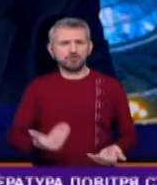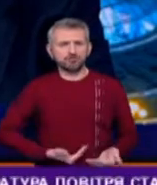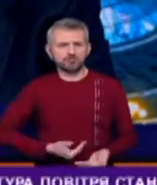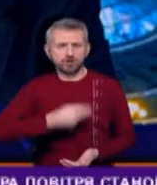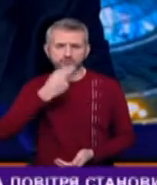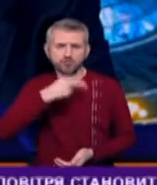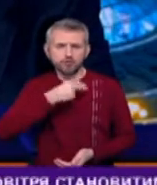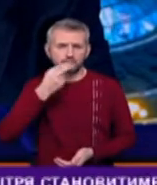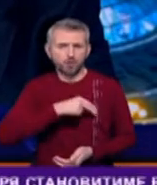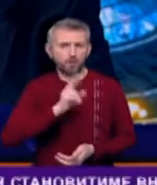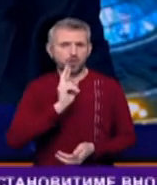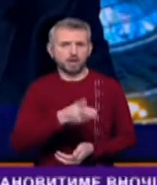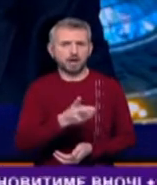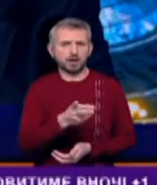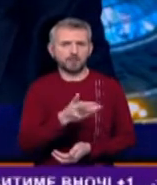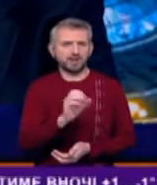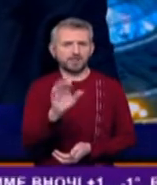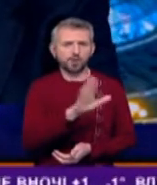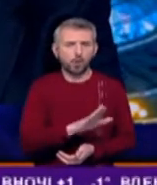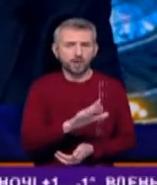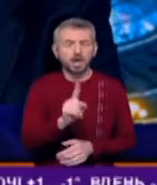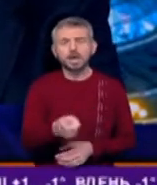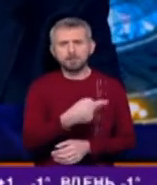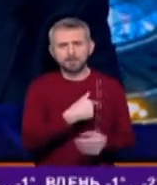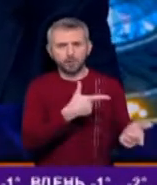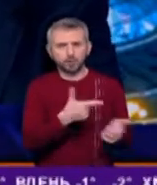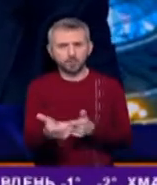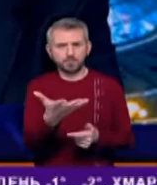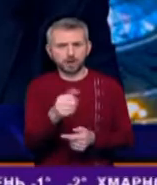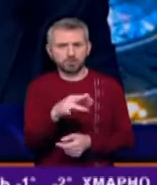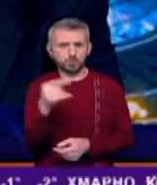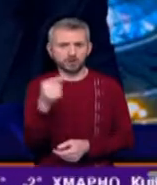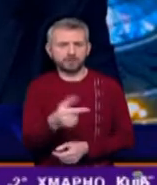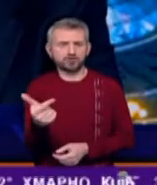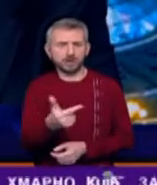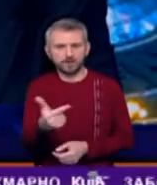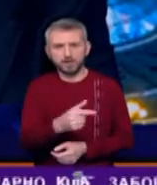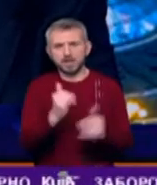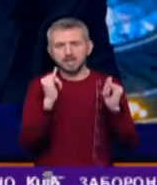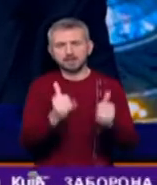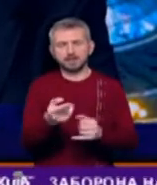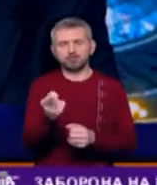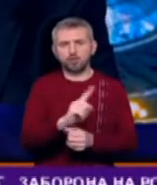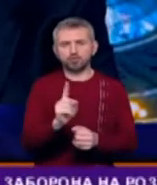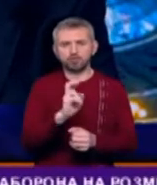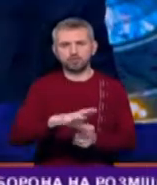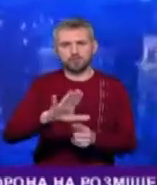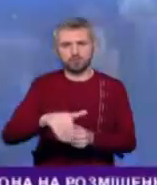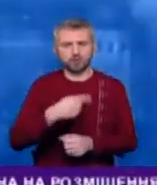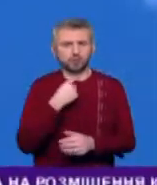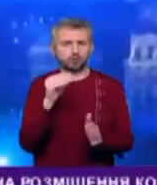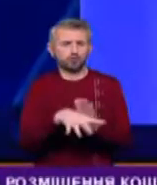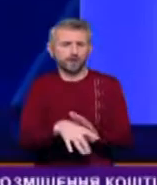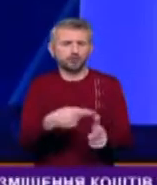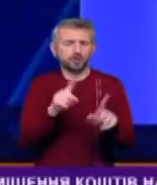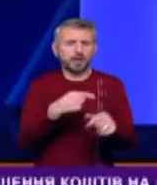як в Європі, але ми готові брати по 1000 гривень задля того, щоб потім проголосувати. Чи